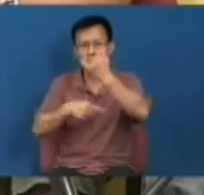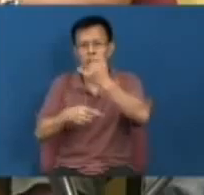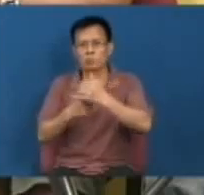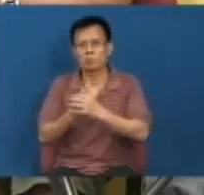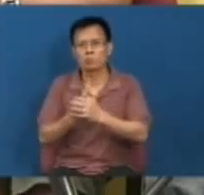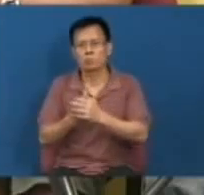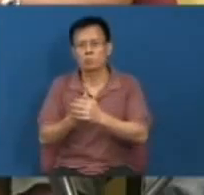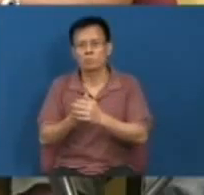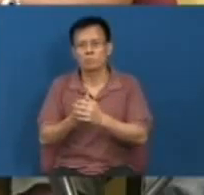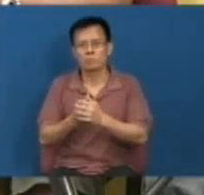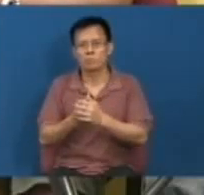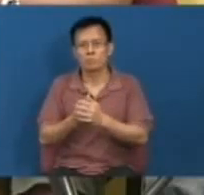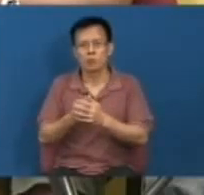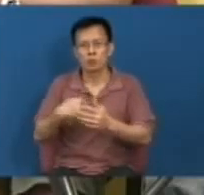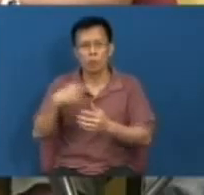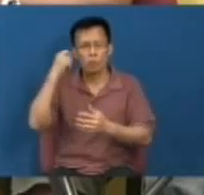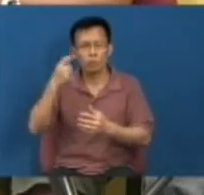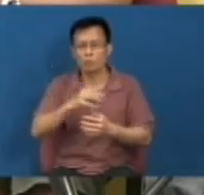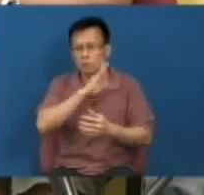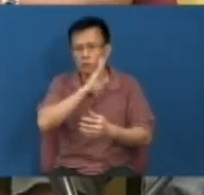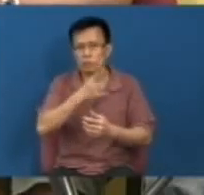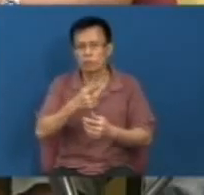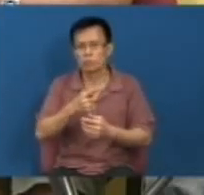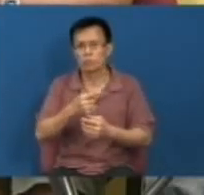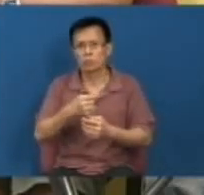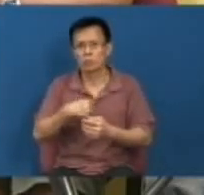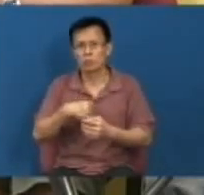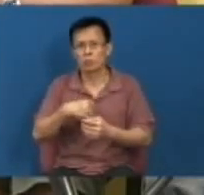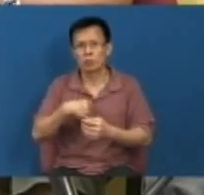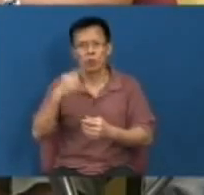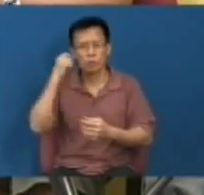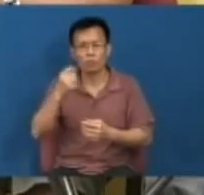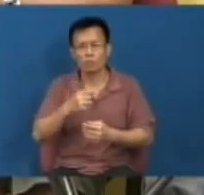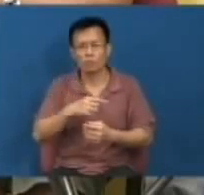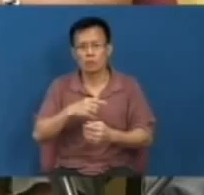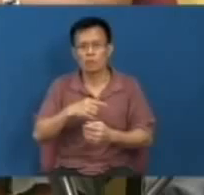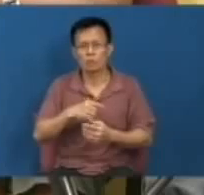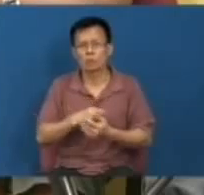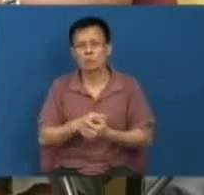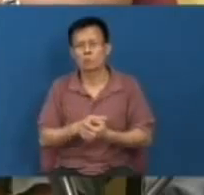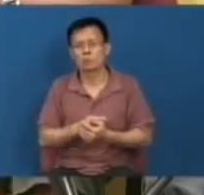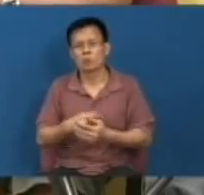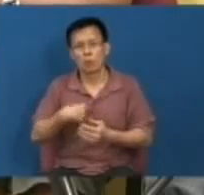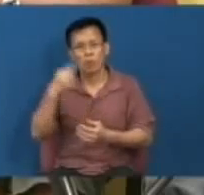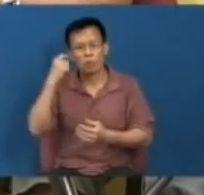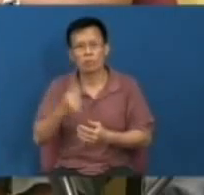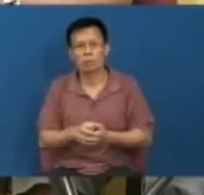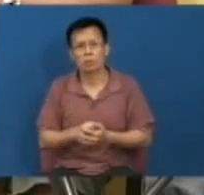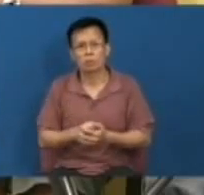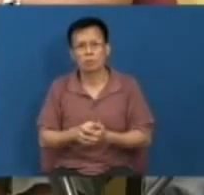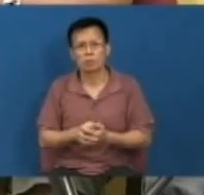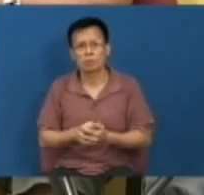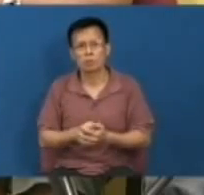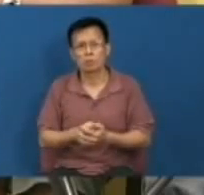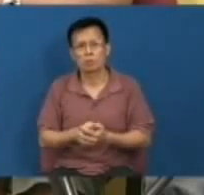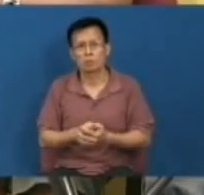用人， 佔用人，即係我女喺度即係我個女屬於佔用人，我其實係直屬嚟噶嘛，我女即係即係我女嚟噶嘛，